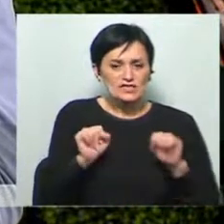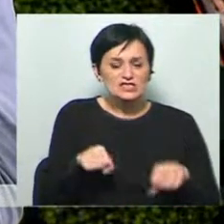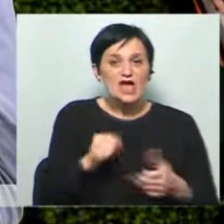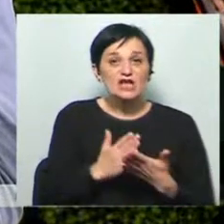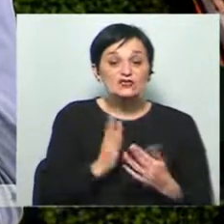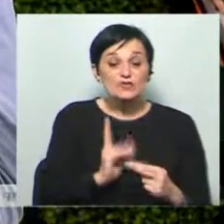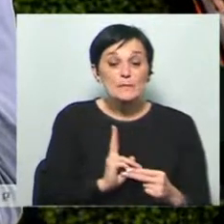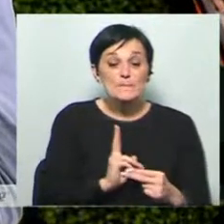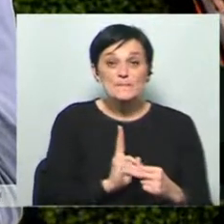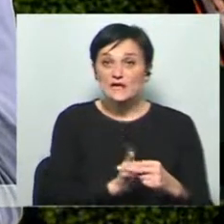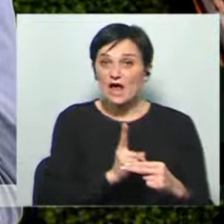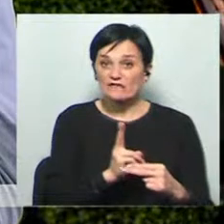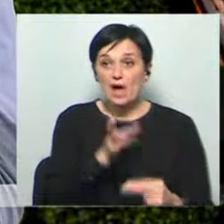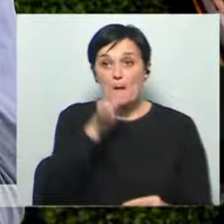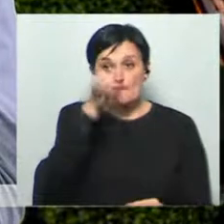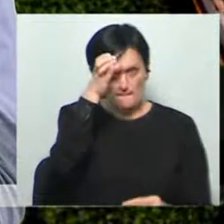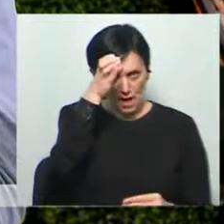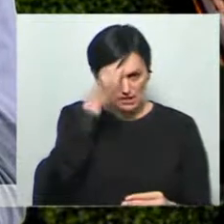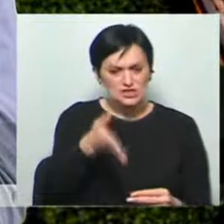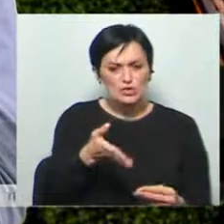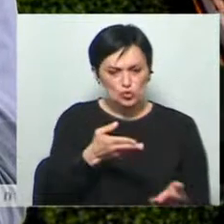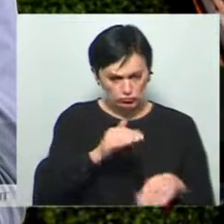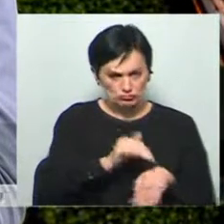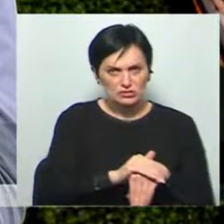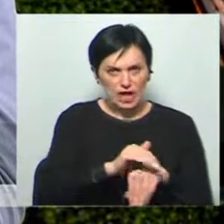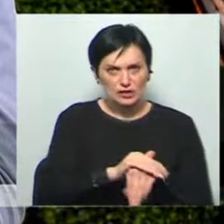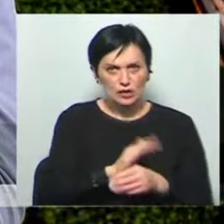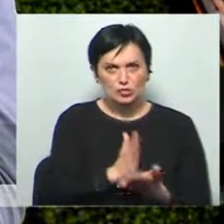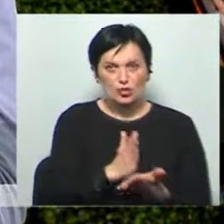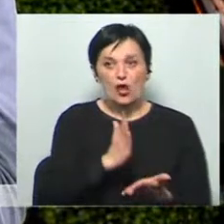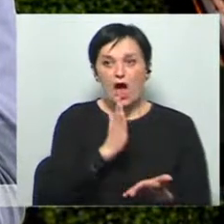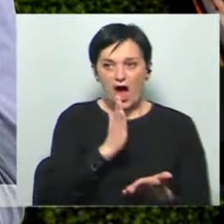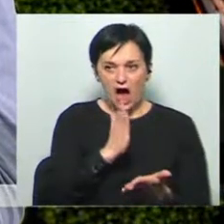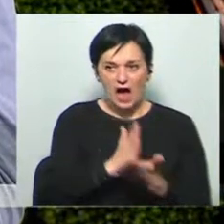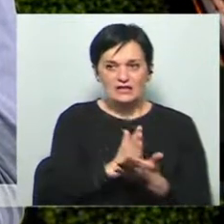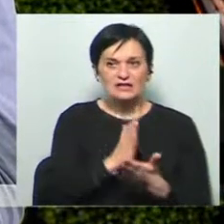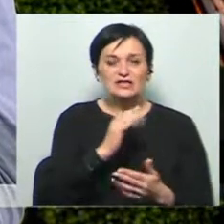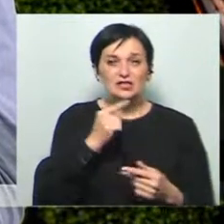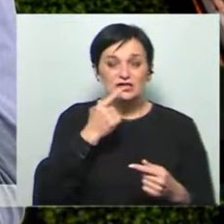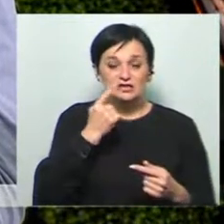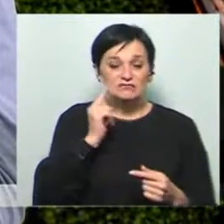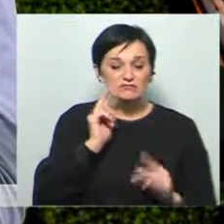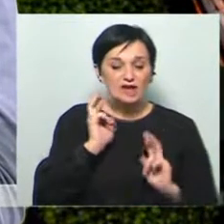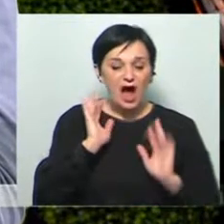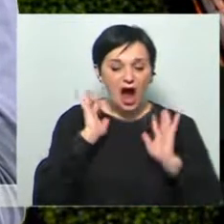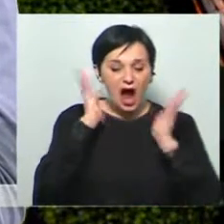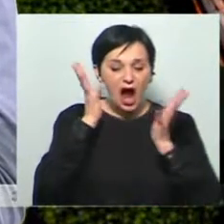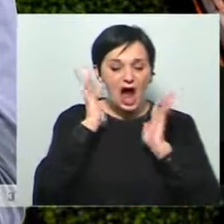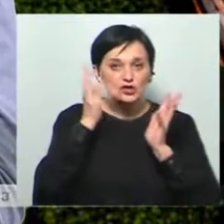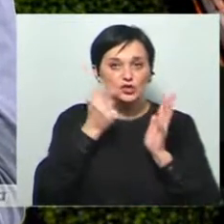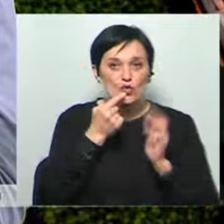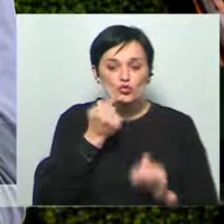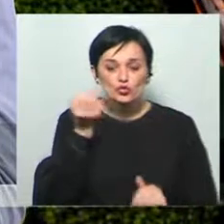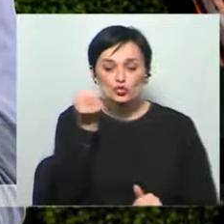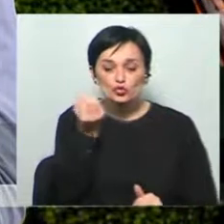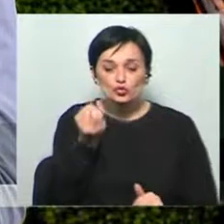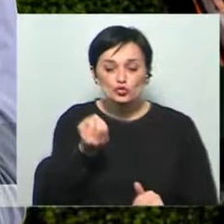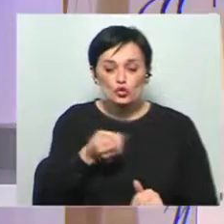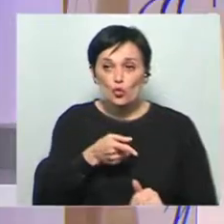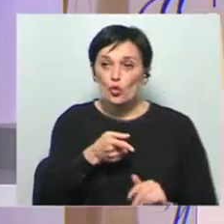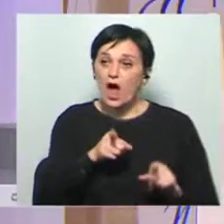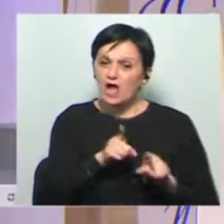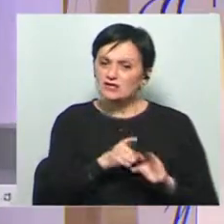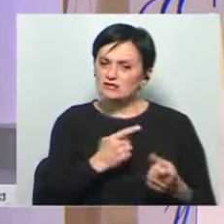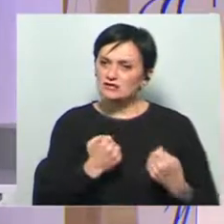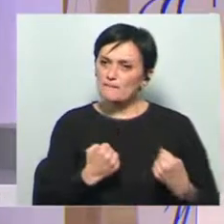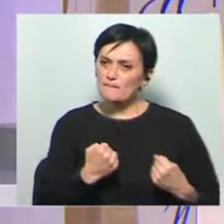რომ პრევენცია მოახდინოთ. ეს მეცნიერულად უკვე დადასტურებულია, იმიტომ რომ არის ანტიოქსიდანტი და არტერიული თრომბოზებისადმი. ეს მაგარ სასმელებზეც ვრცელდება